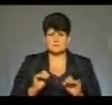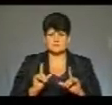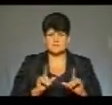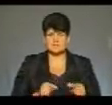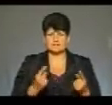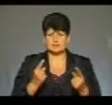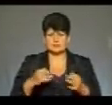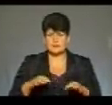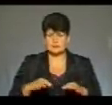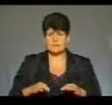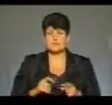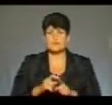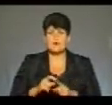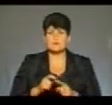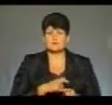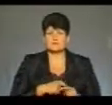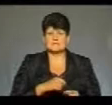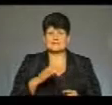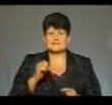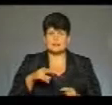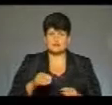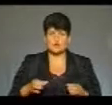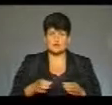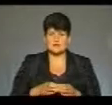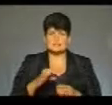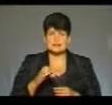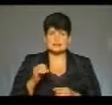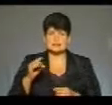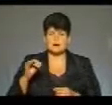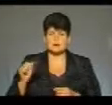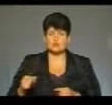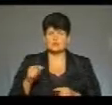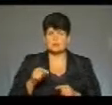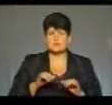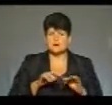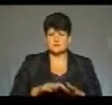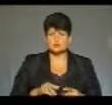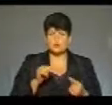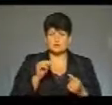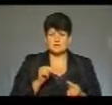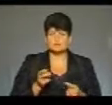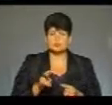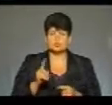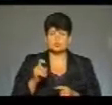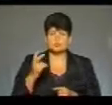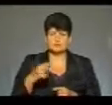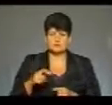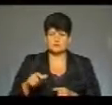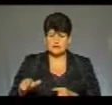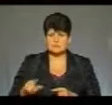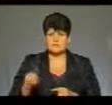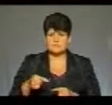великогабаритний транспорт. За словами депутата Скалацької громади Сергія Сарабуна, тоді на акцію протесту вийшли 120 осіб. Вони вимагали від